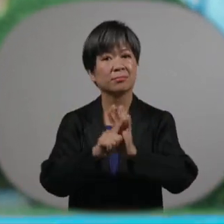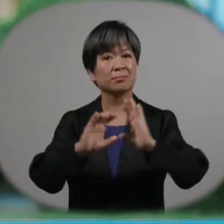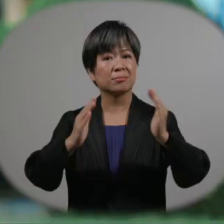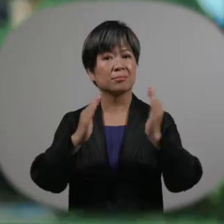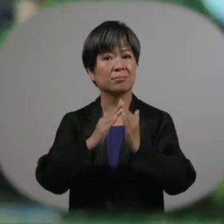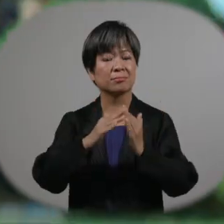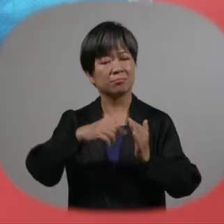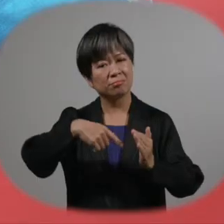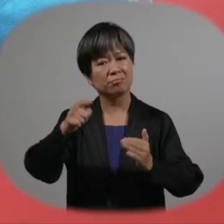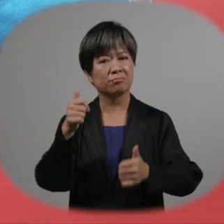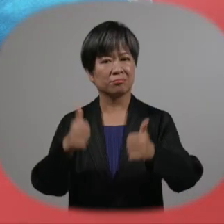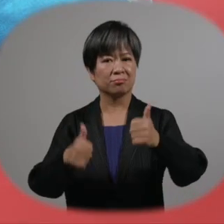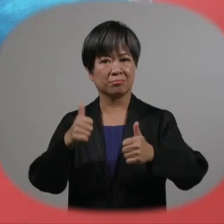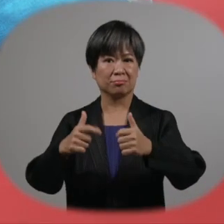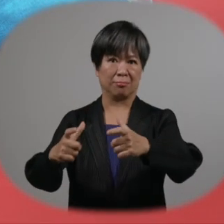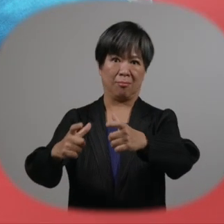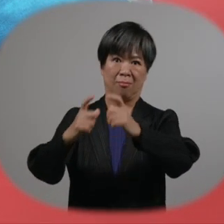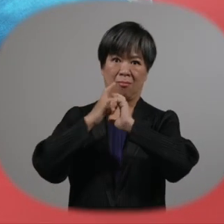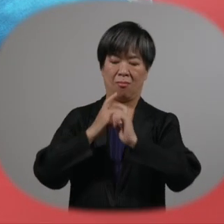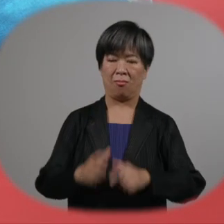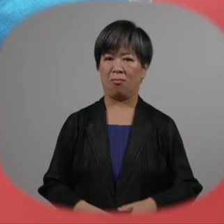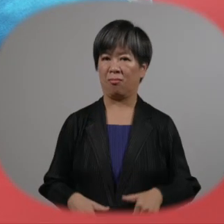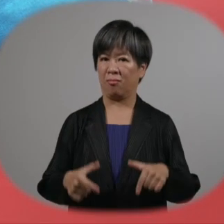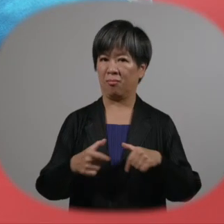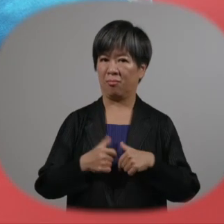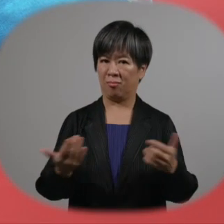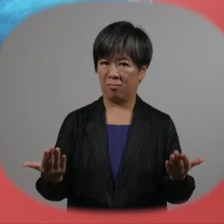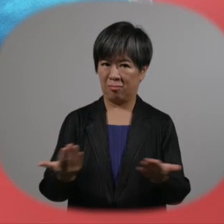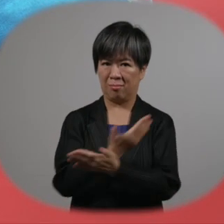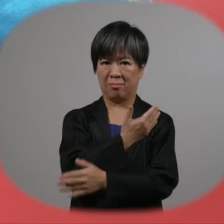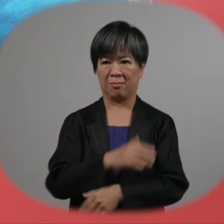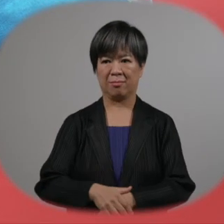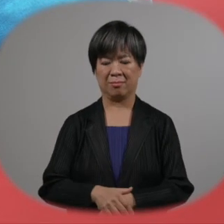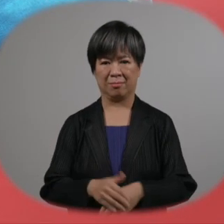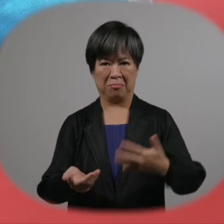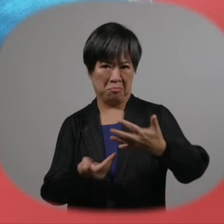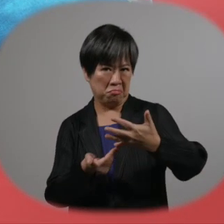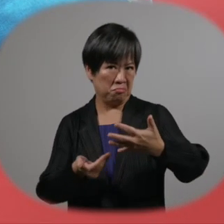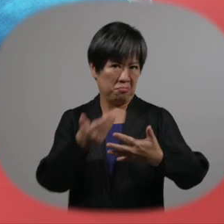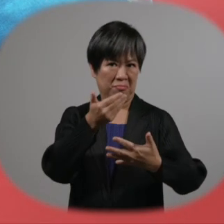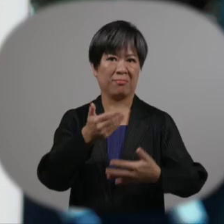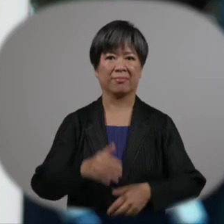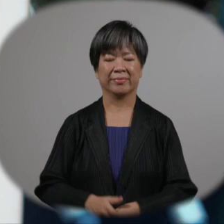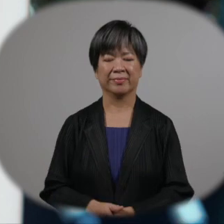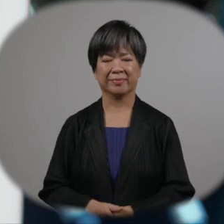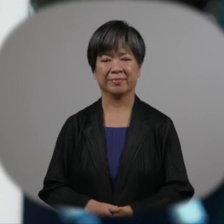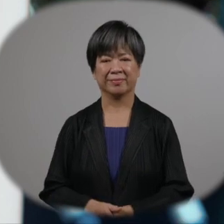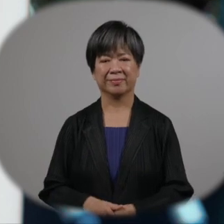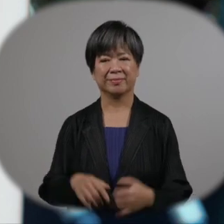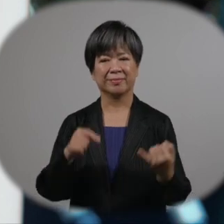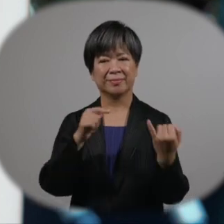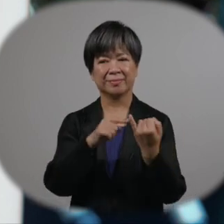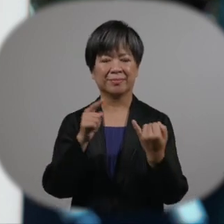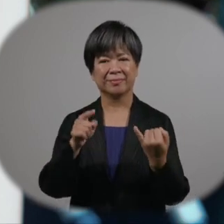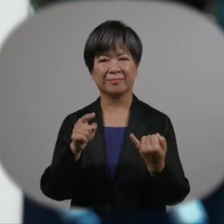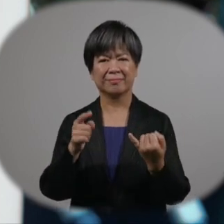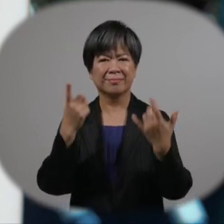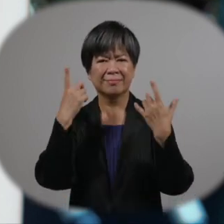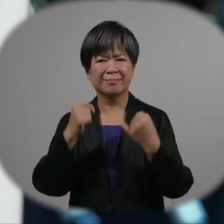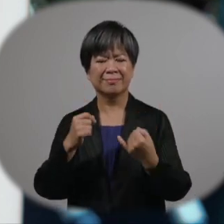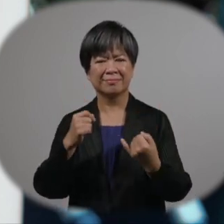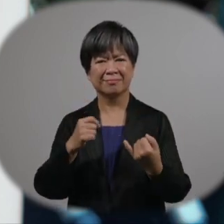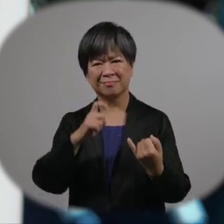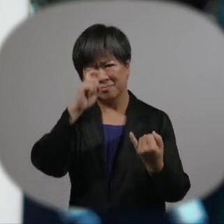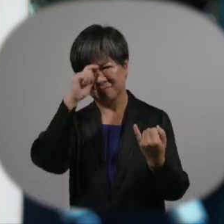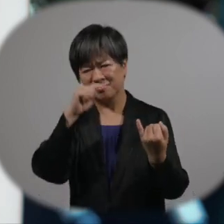家出去比赛，回来就整个心态上完全往上走了一个阶段。他不在我们预期里